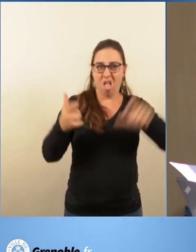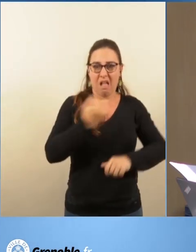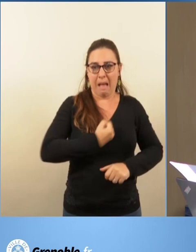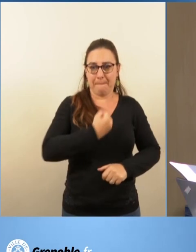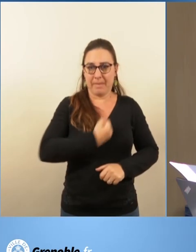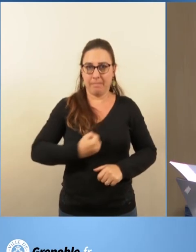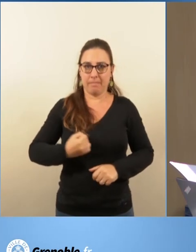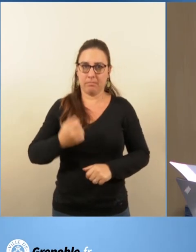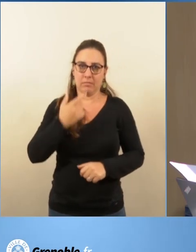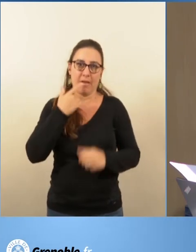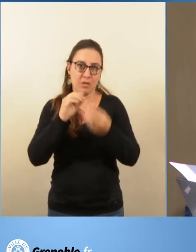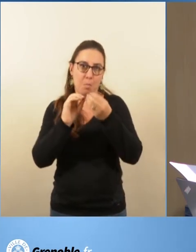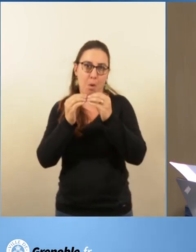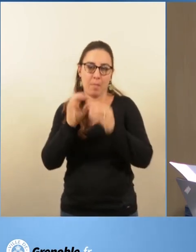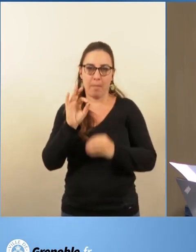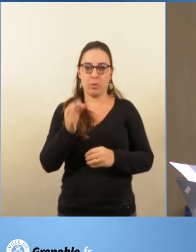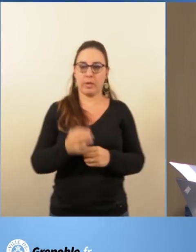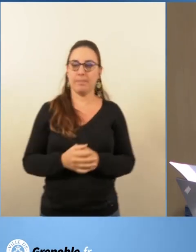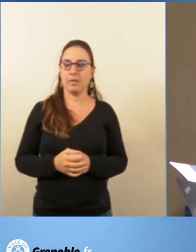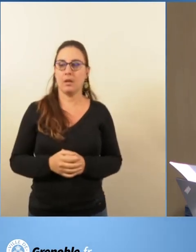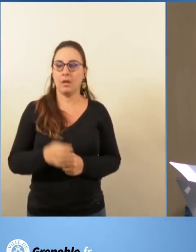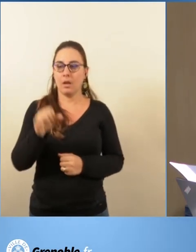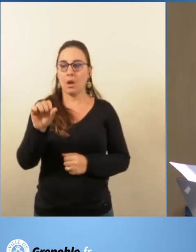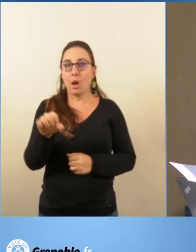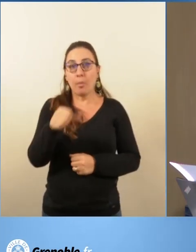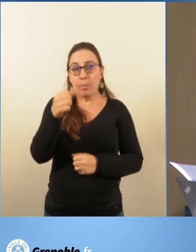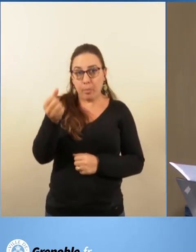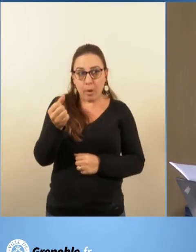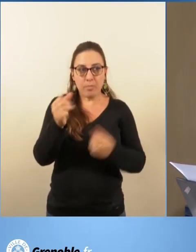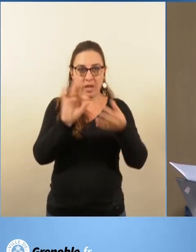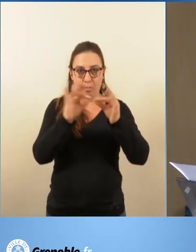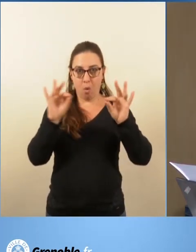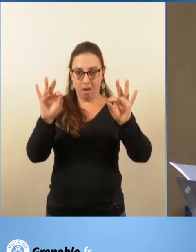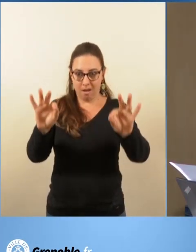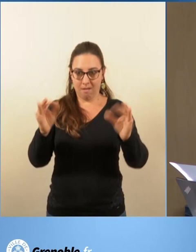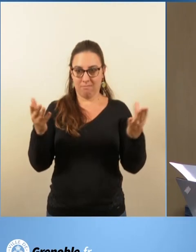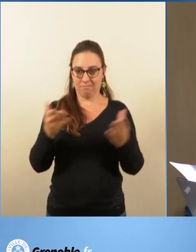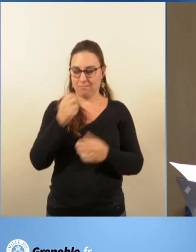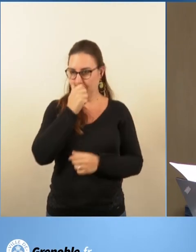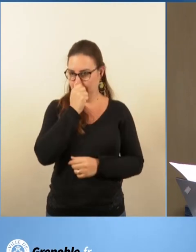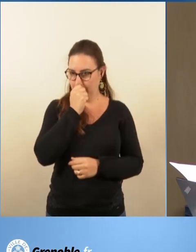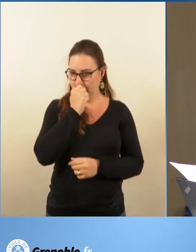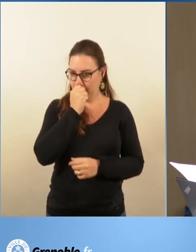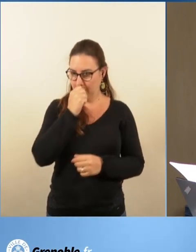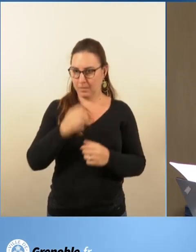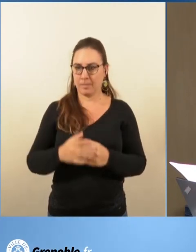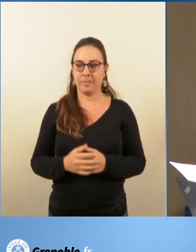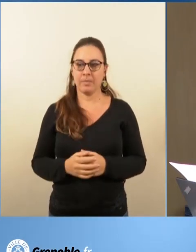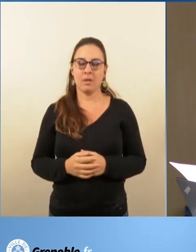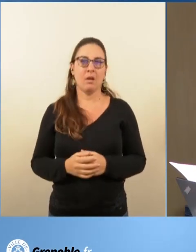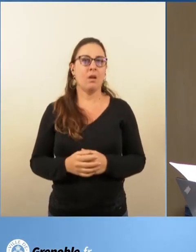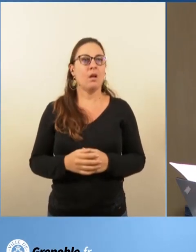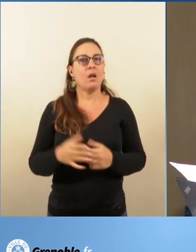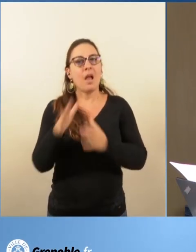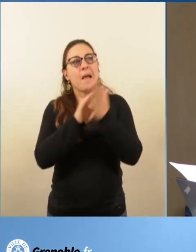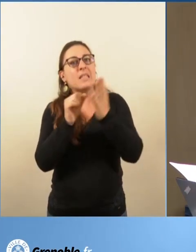souci et si on pouvait commencer par ce point là que je vais vous nommer donc ce serait un geste plus qu'un geste